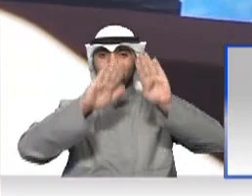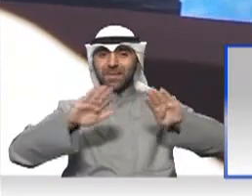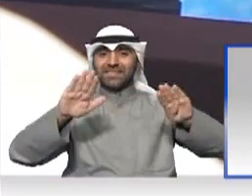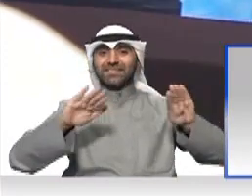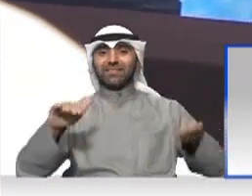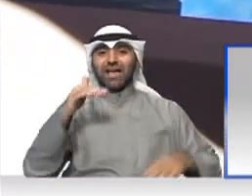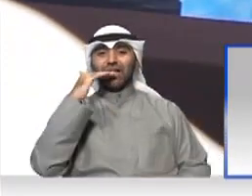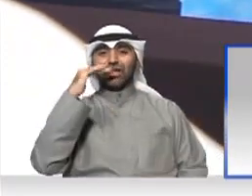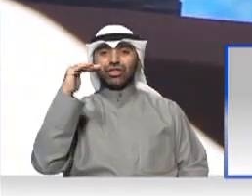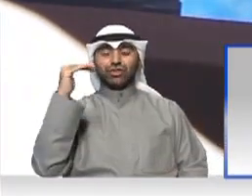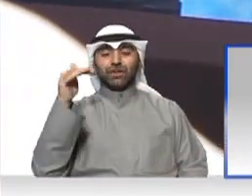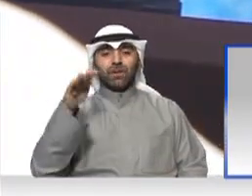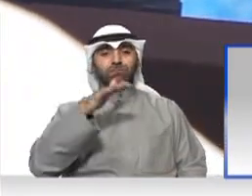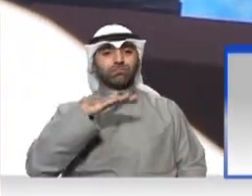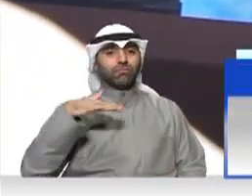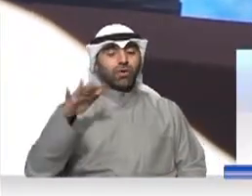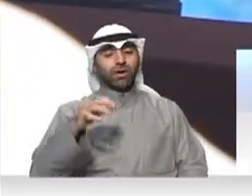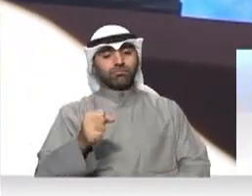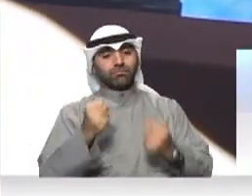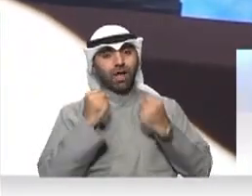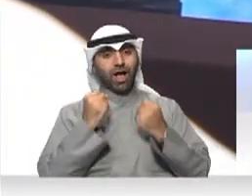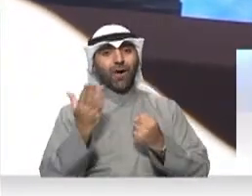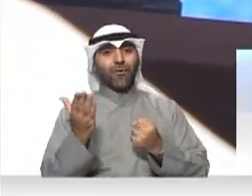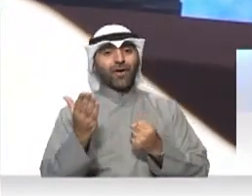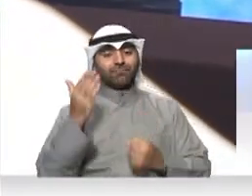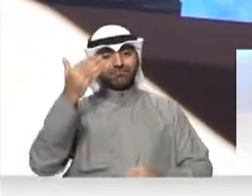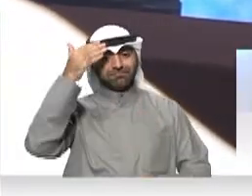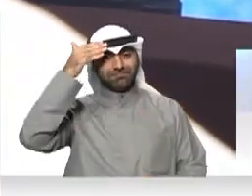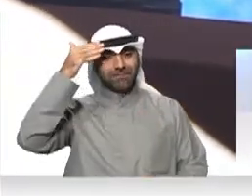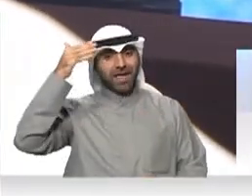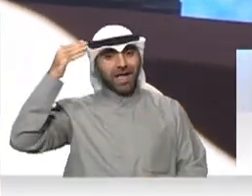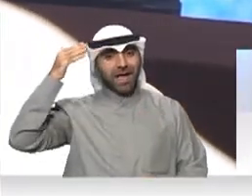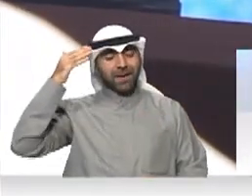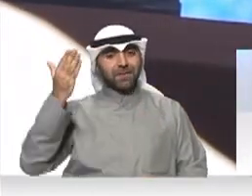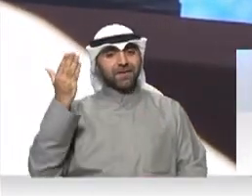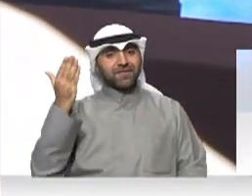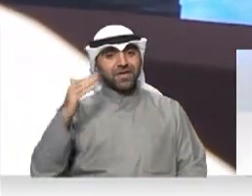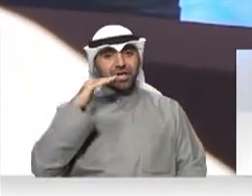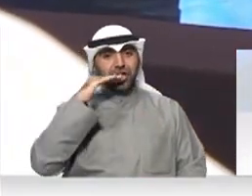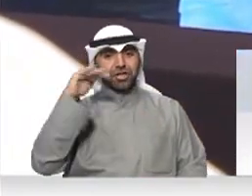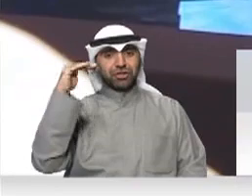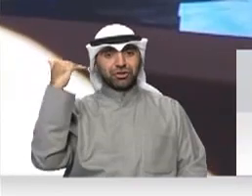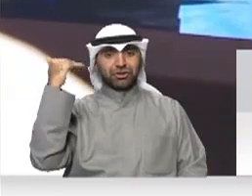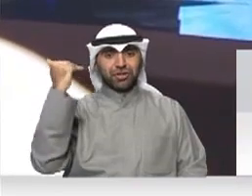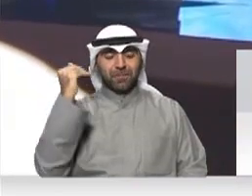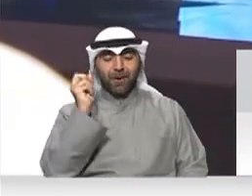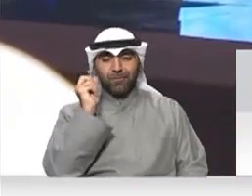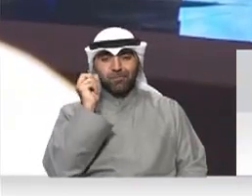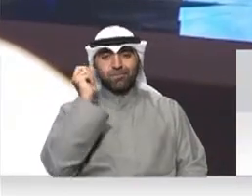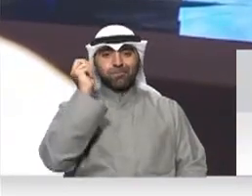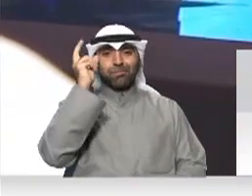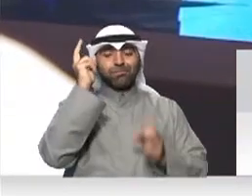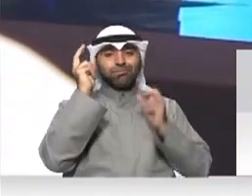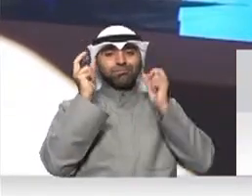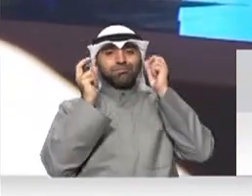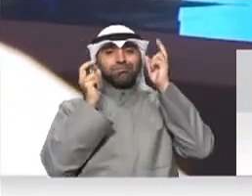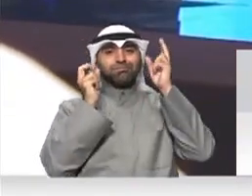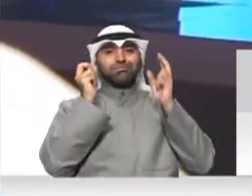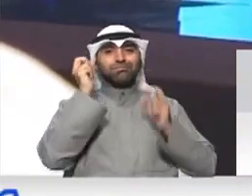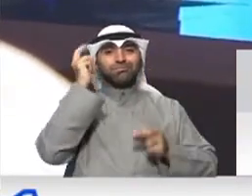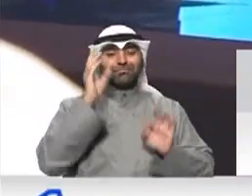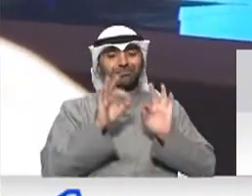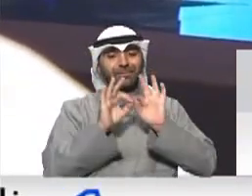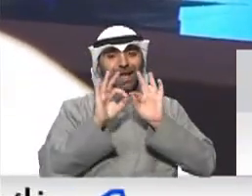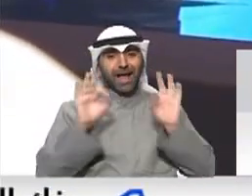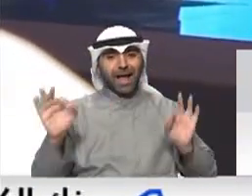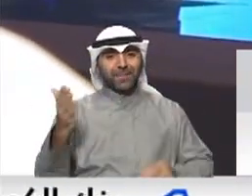تحتار بالعروض اللي راح تشوفها. كلنا اخترنا العروض هذه على مستوى ومعايير حيل عالية، من حيث النص، من حيث اللقاءات